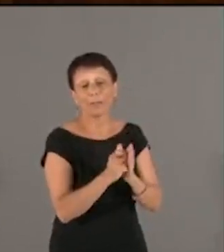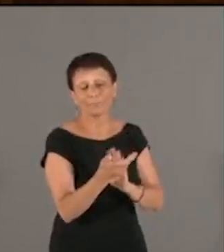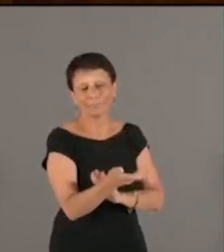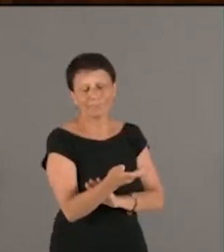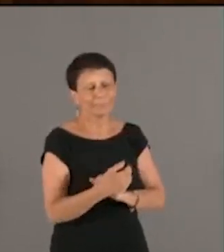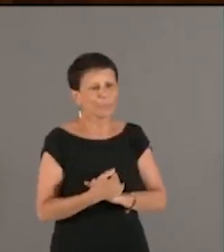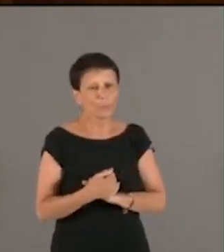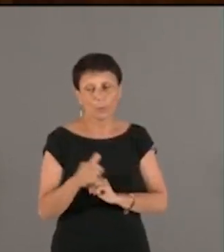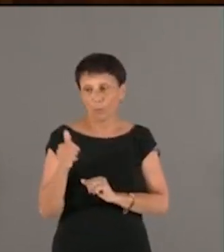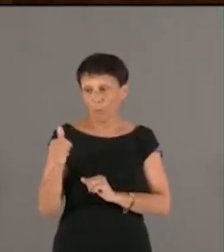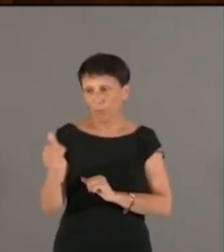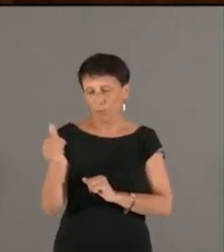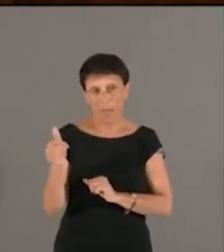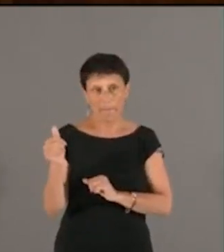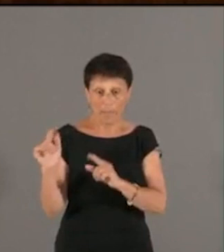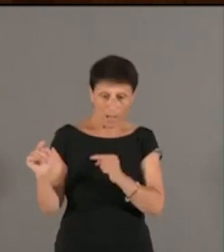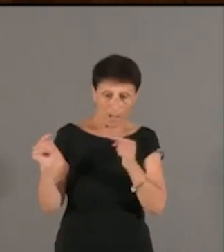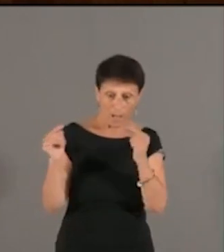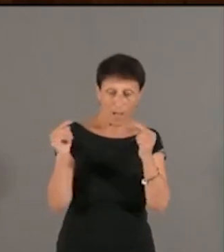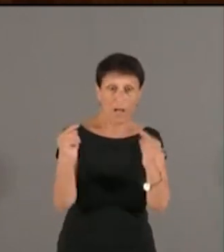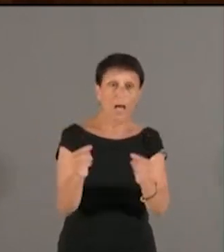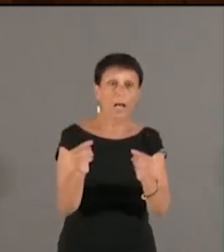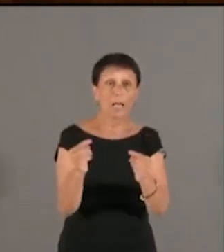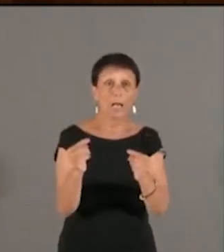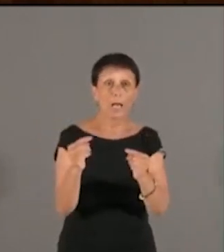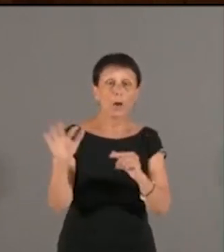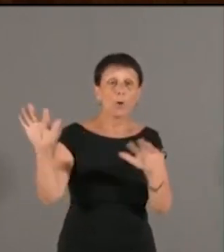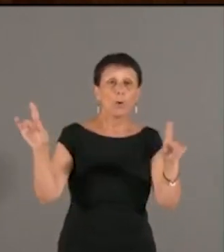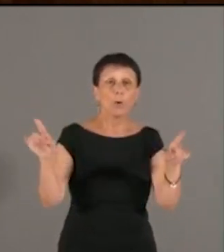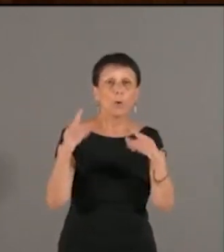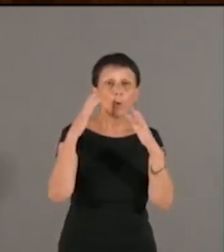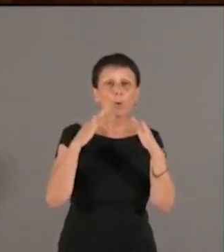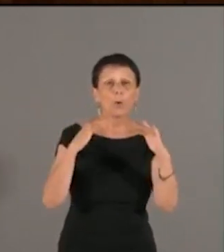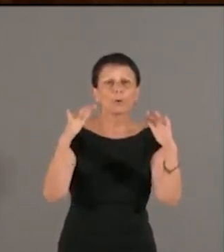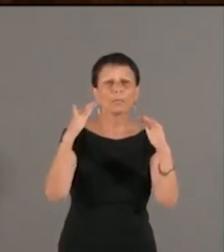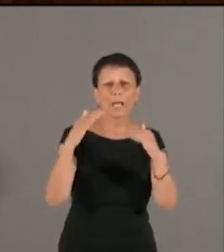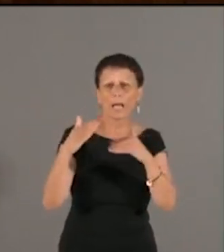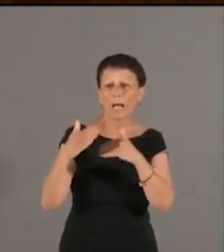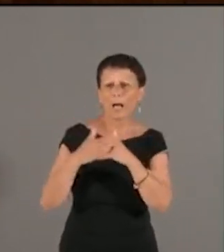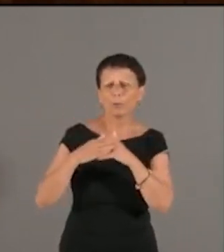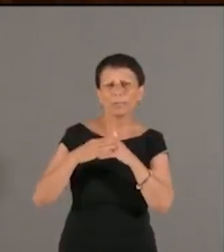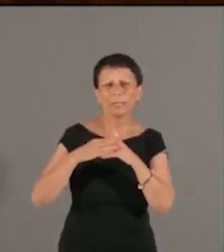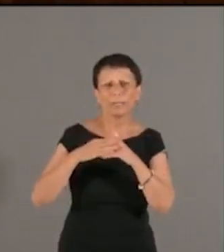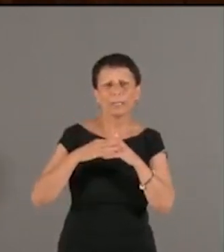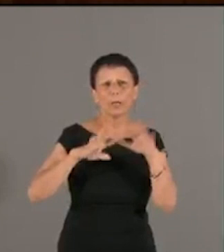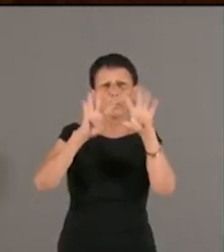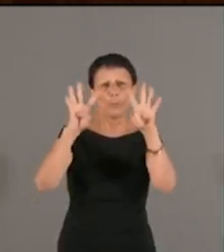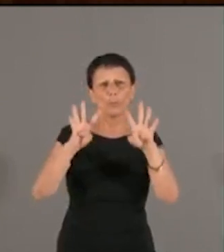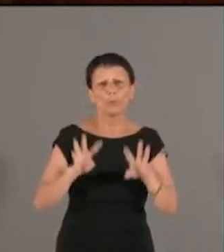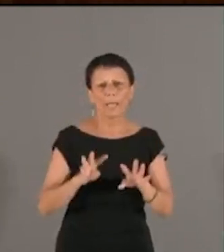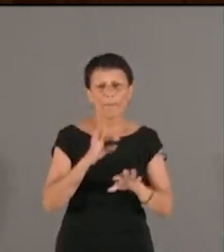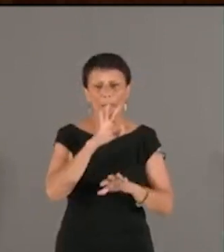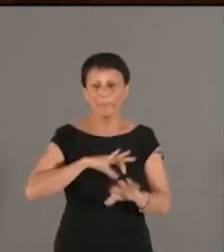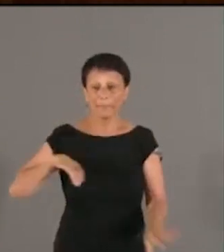êtes vous-même rendu au concert non loin du MUSEM dont les bénéfices